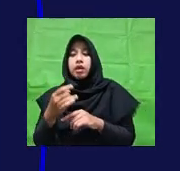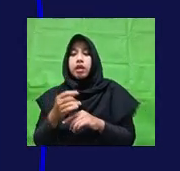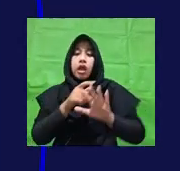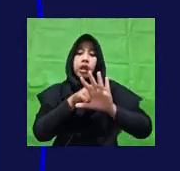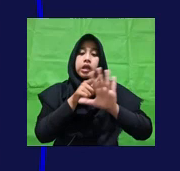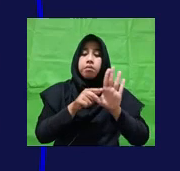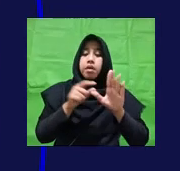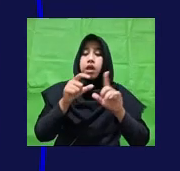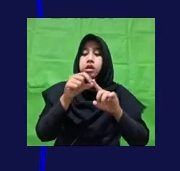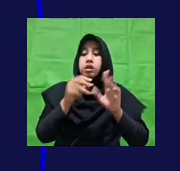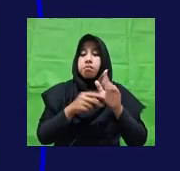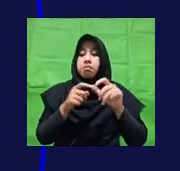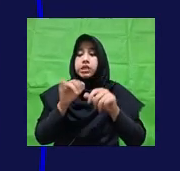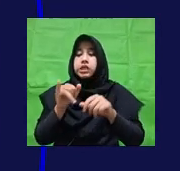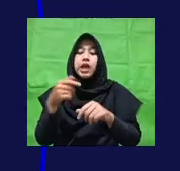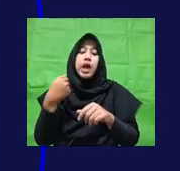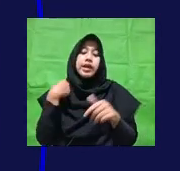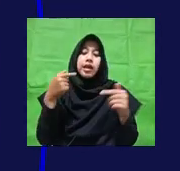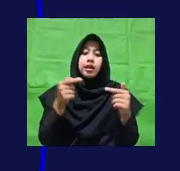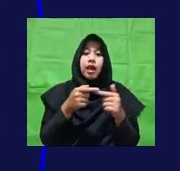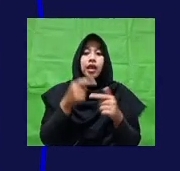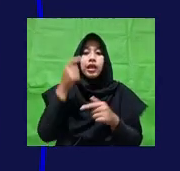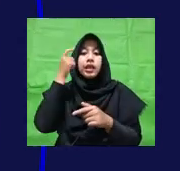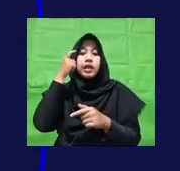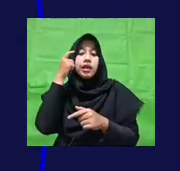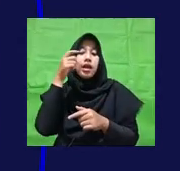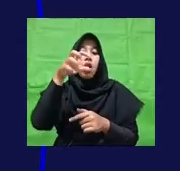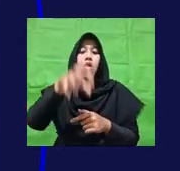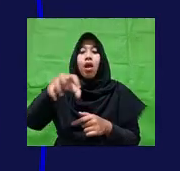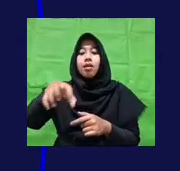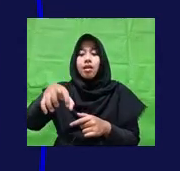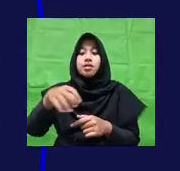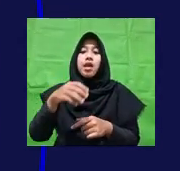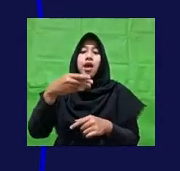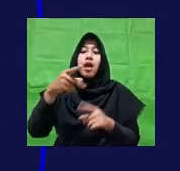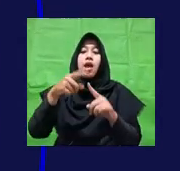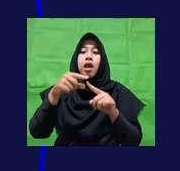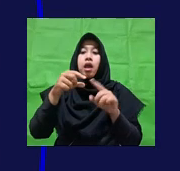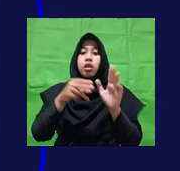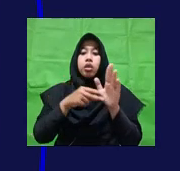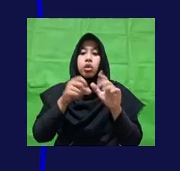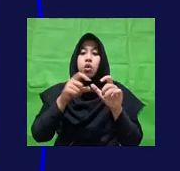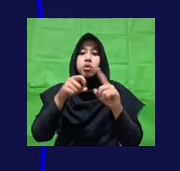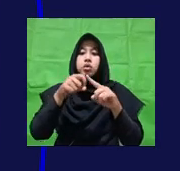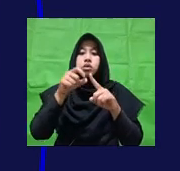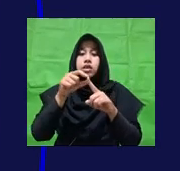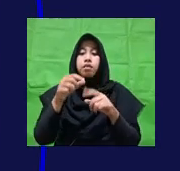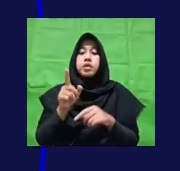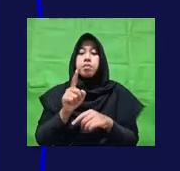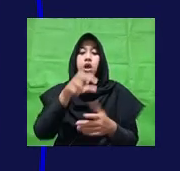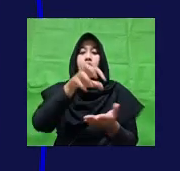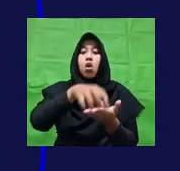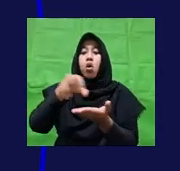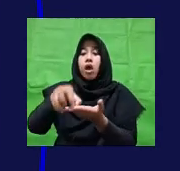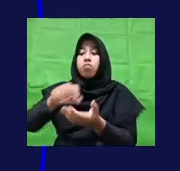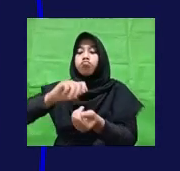dengan ide tentang lokalitas itu, yaitu ethnoscape, di mana lokal kemudian menjadi global. Dalam artian di sini